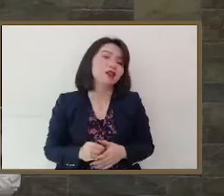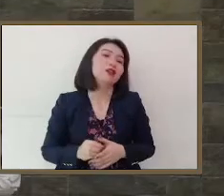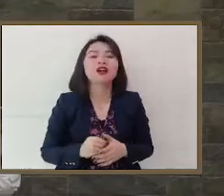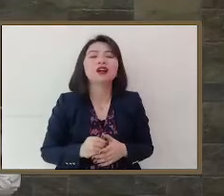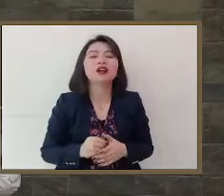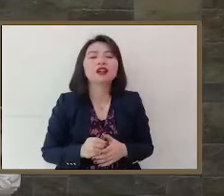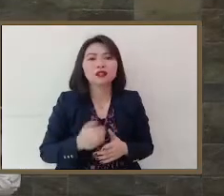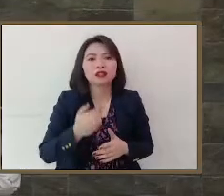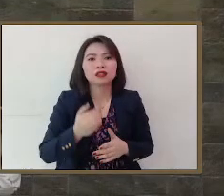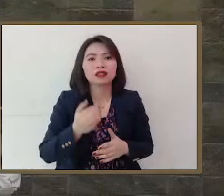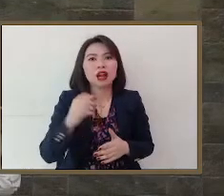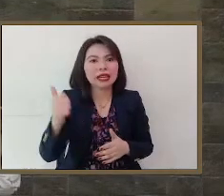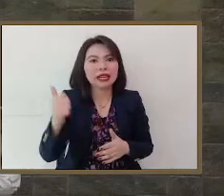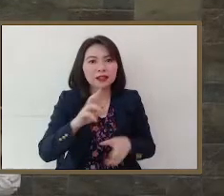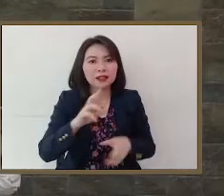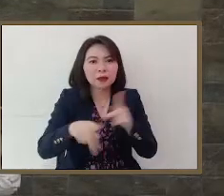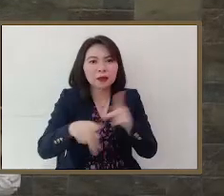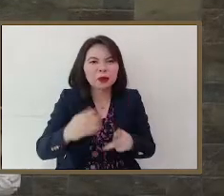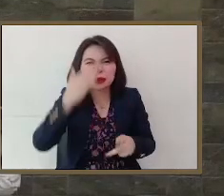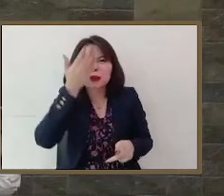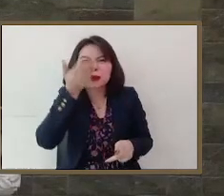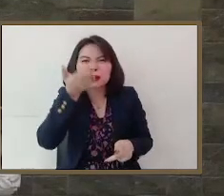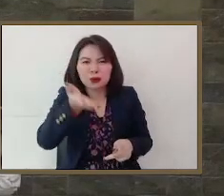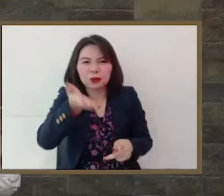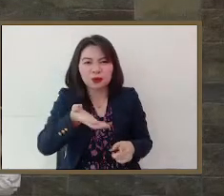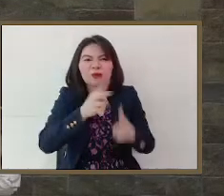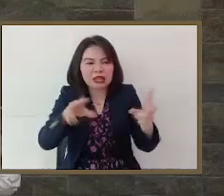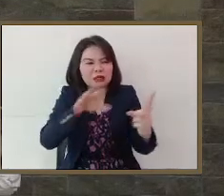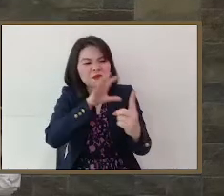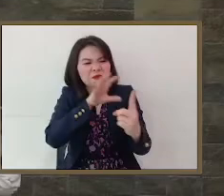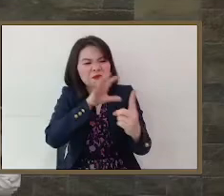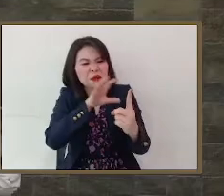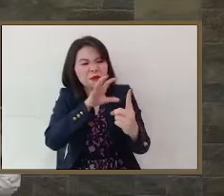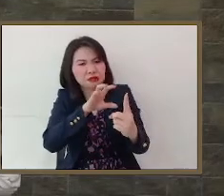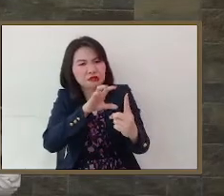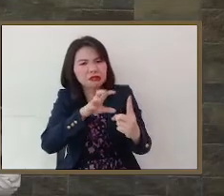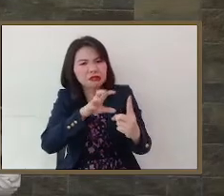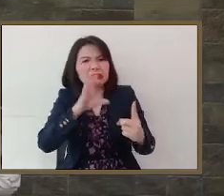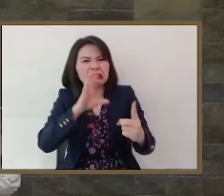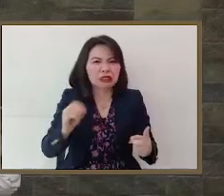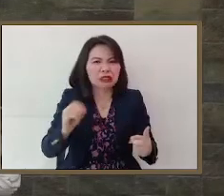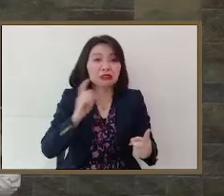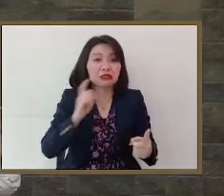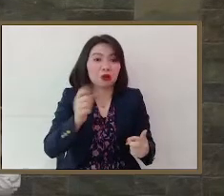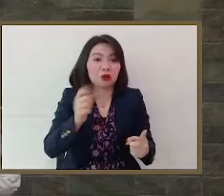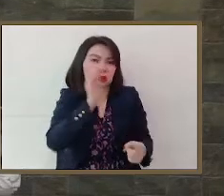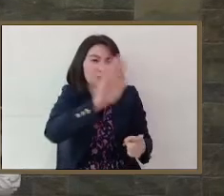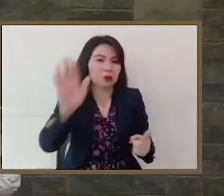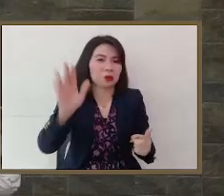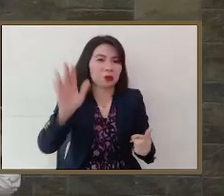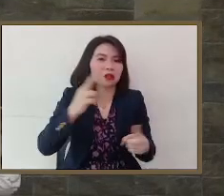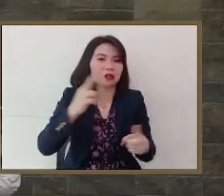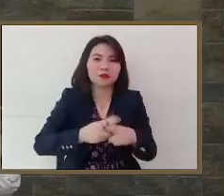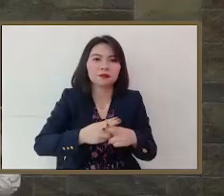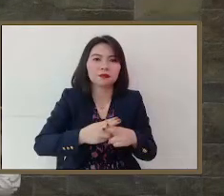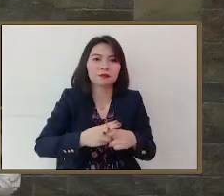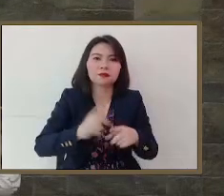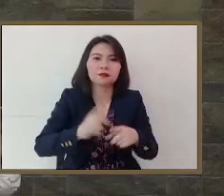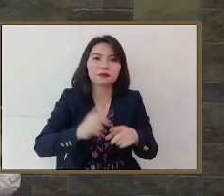ka, celebrity ka, kaysa naman parang sikat ka, lagi nababanggit ang pangalan mo, pero alam